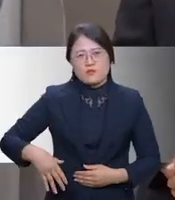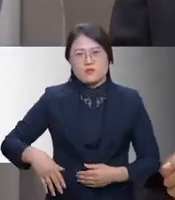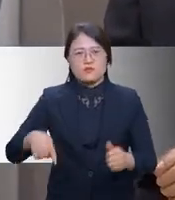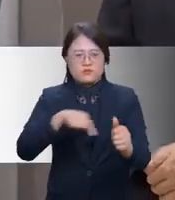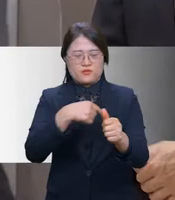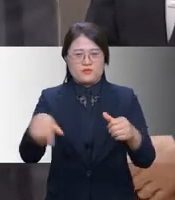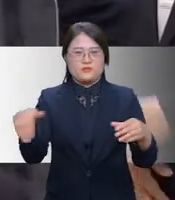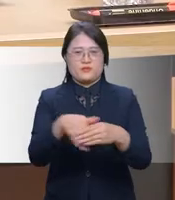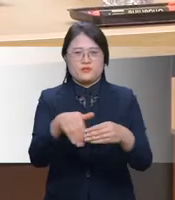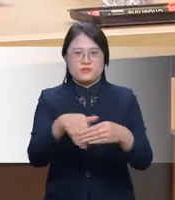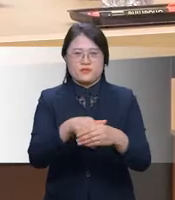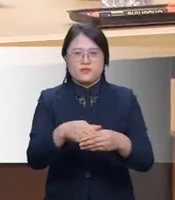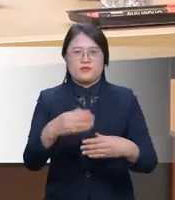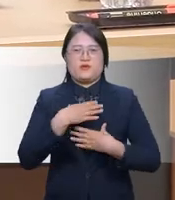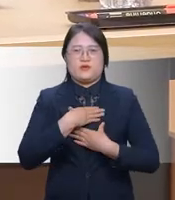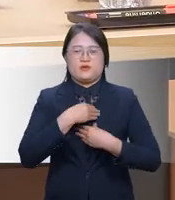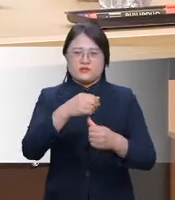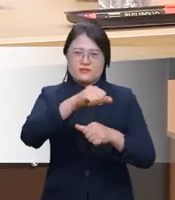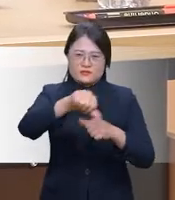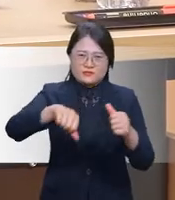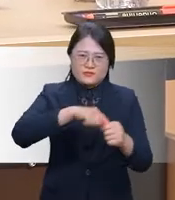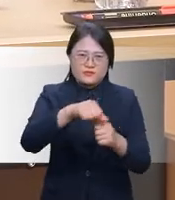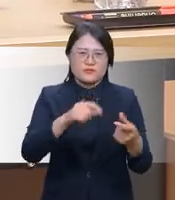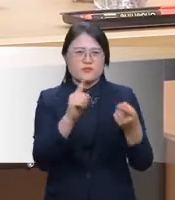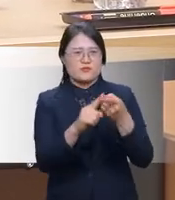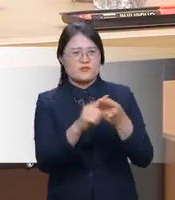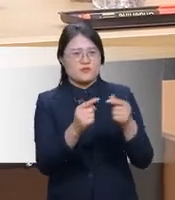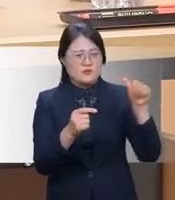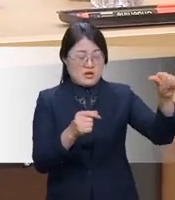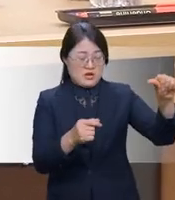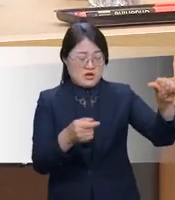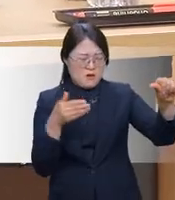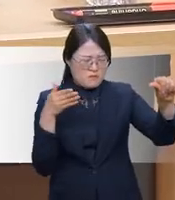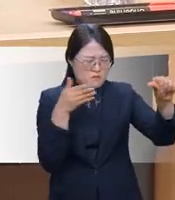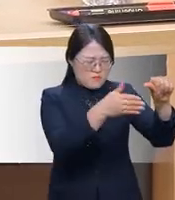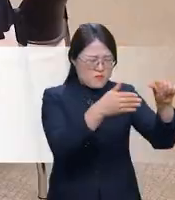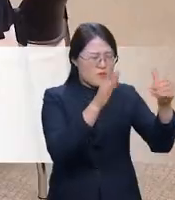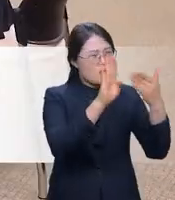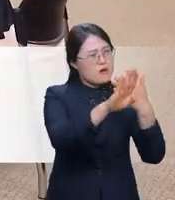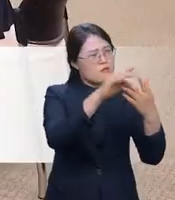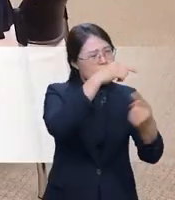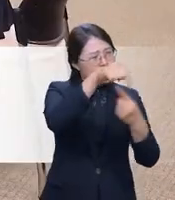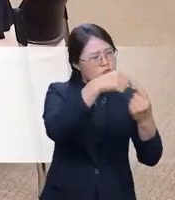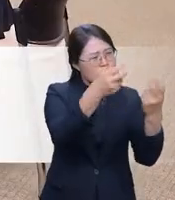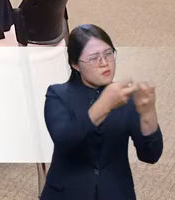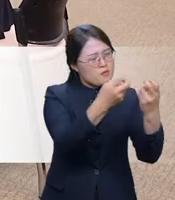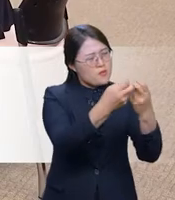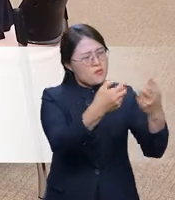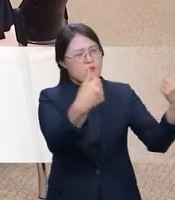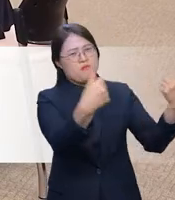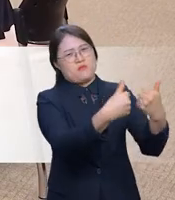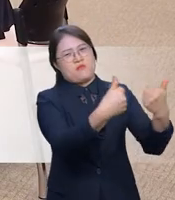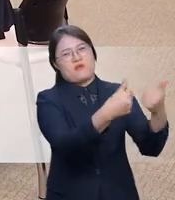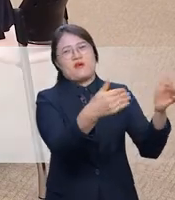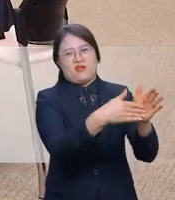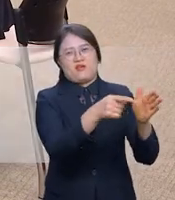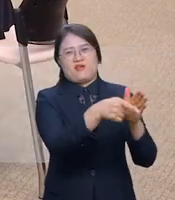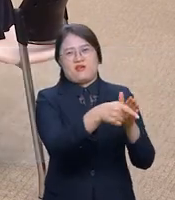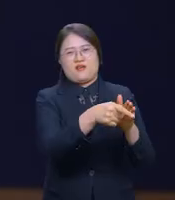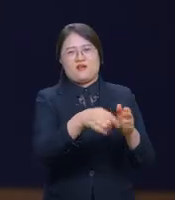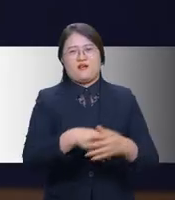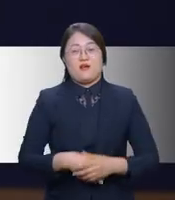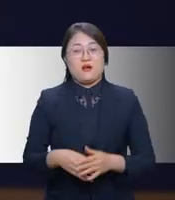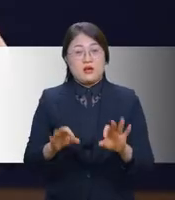보건복지, 교육문화, 안전환경의 5개 분과위원회에 향후 운영 방향에 대한 토론의 시간을